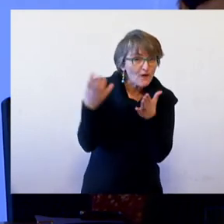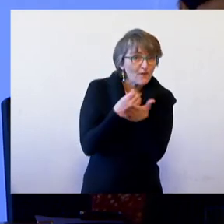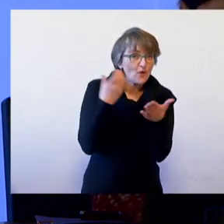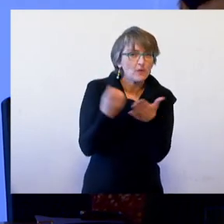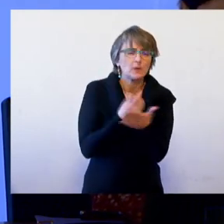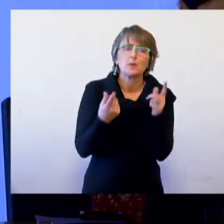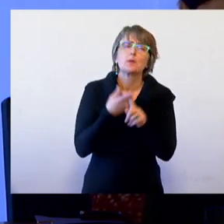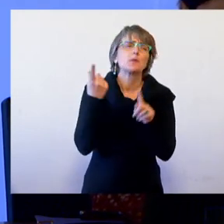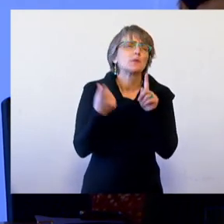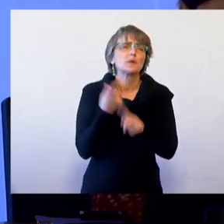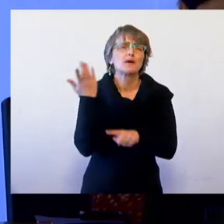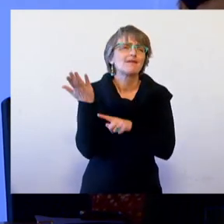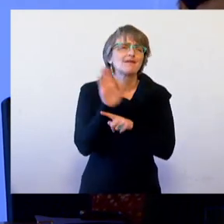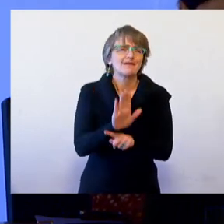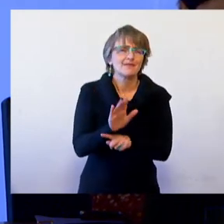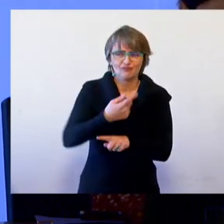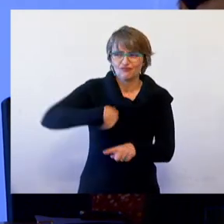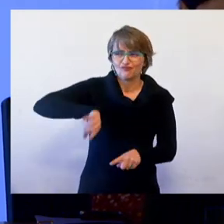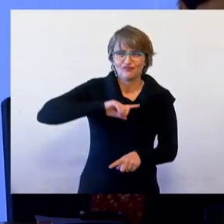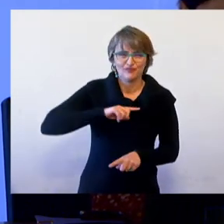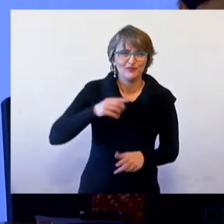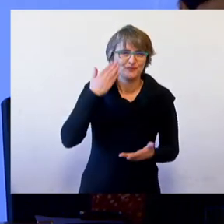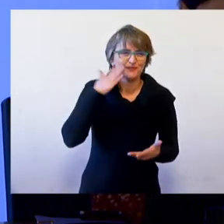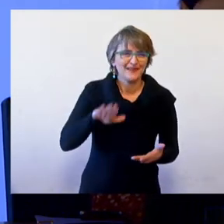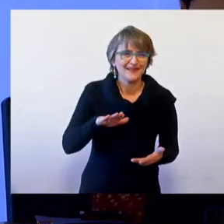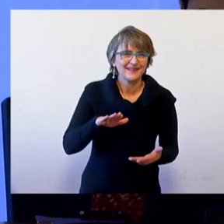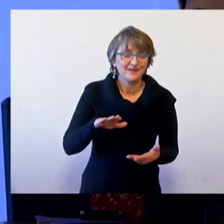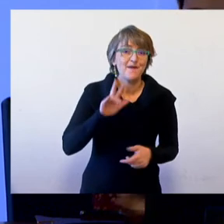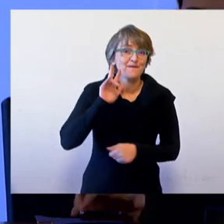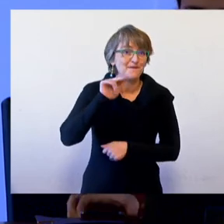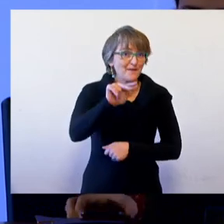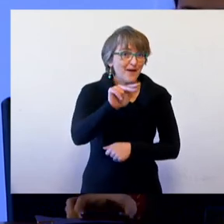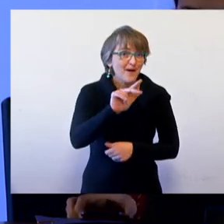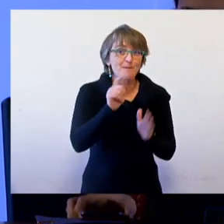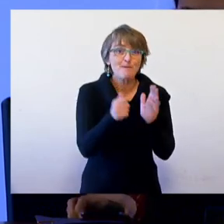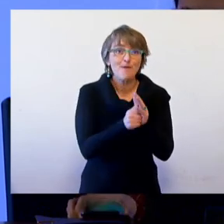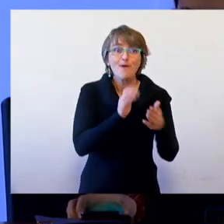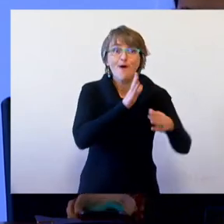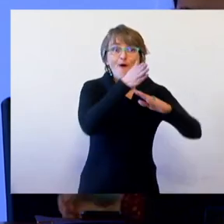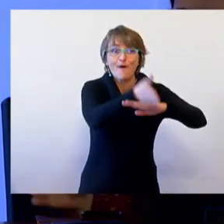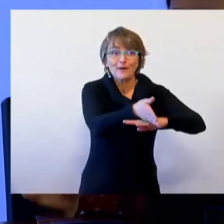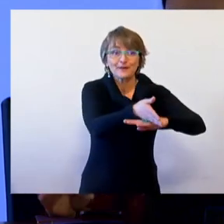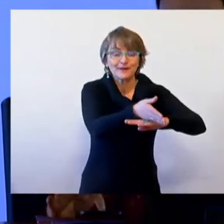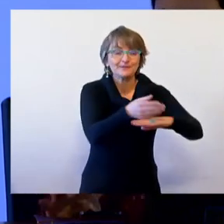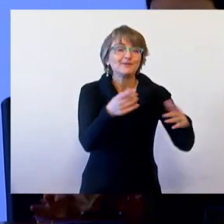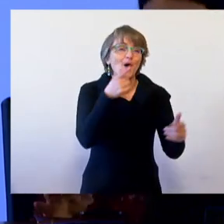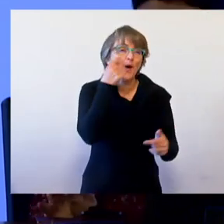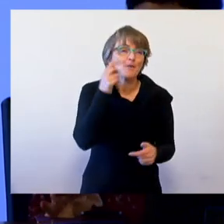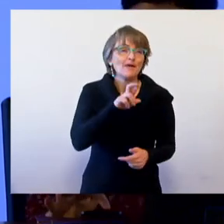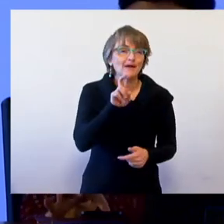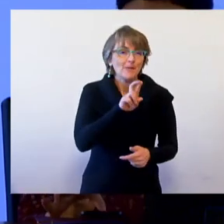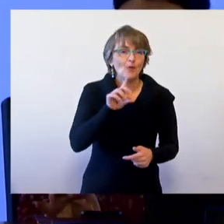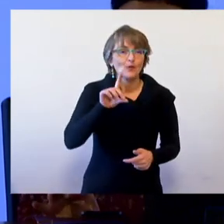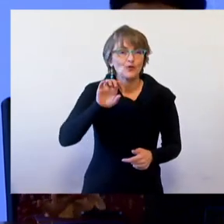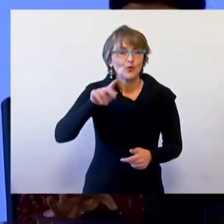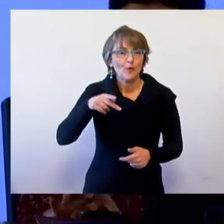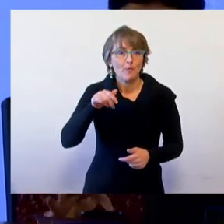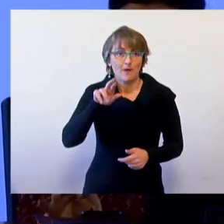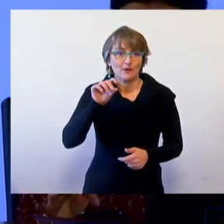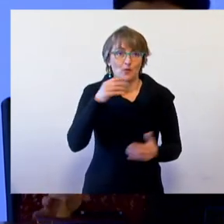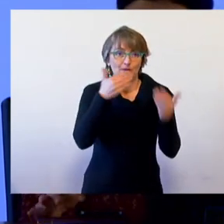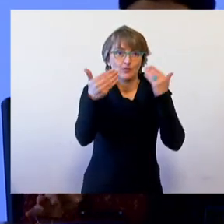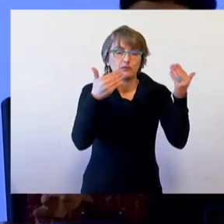à personne. Nous aurons une grande expo à la rentrée. Et Raymond Depardon, c'est l'un des plus